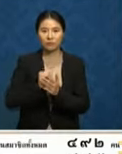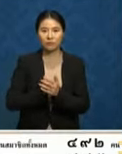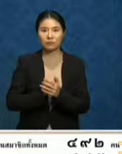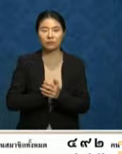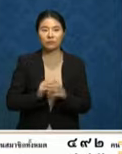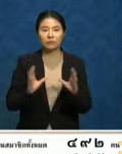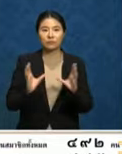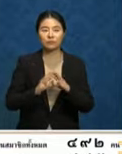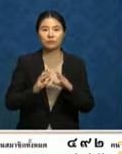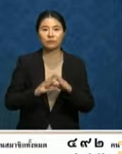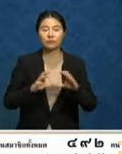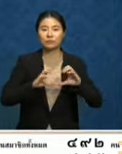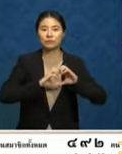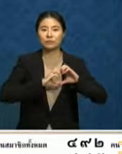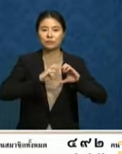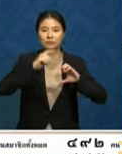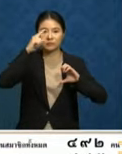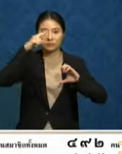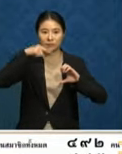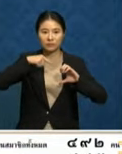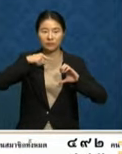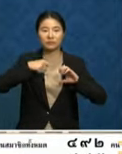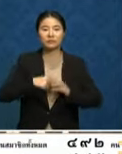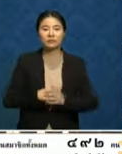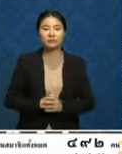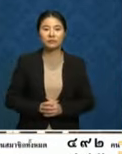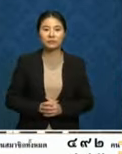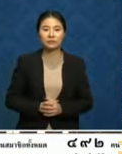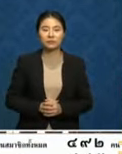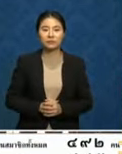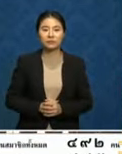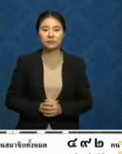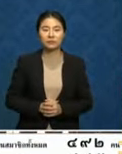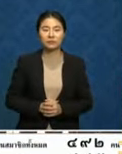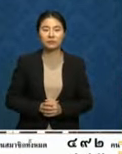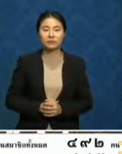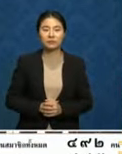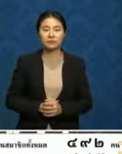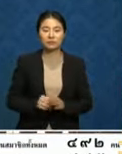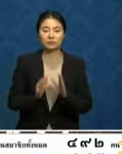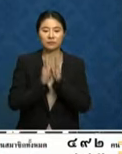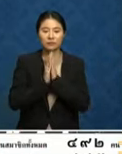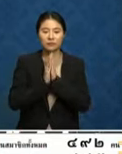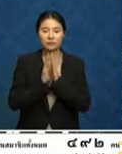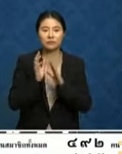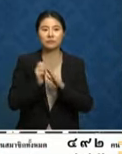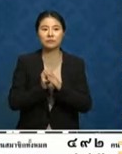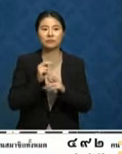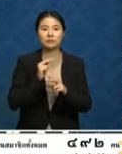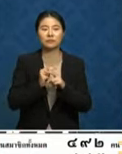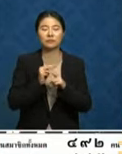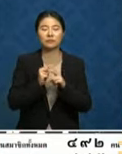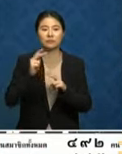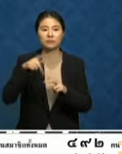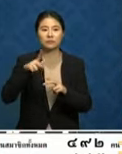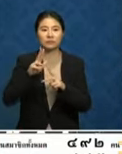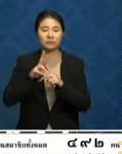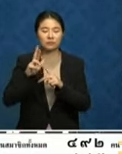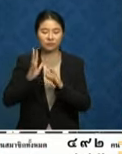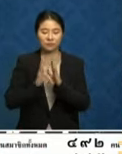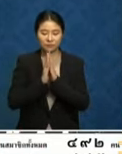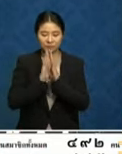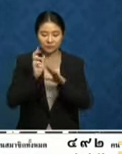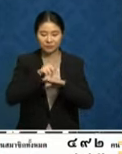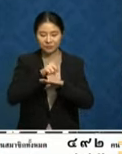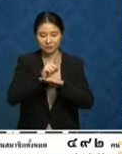พรรคภูมิใจไทยครับเชิญครับกราเรียนท่านพดรปิสนานาตกุลนะครับที่